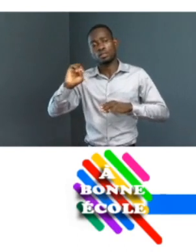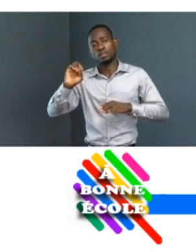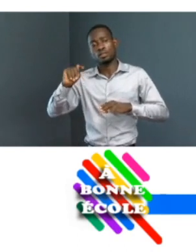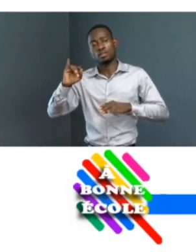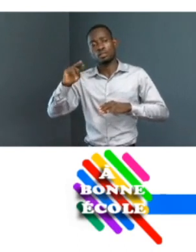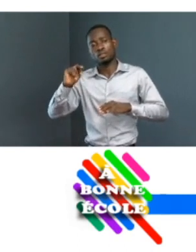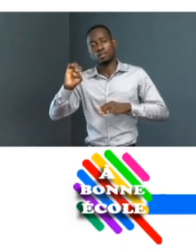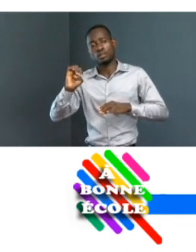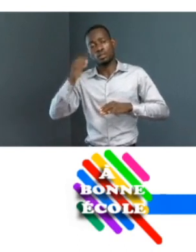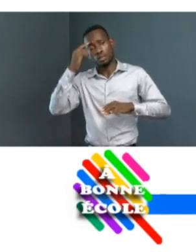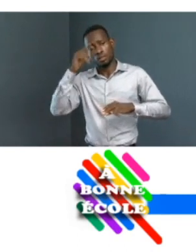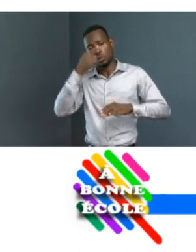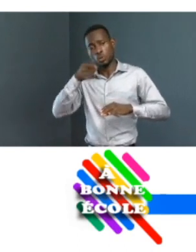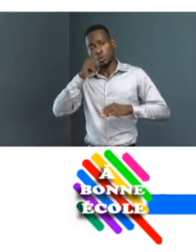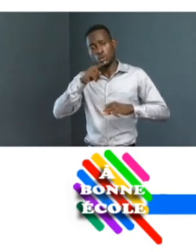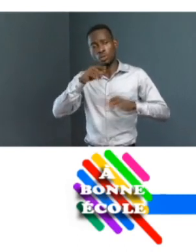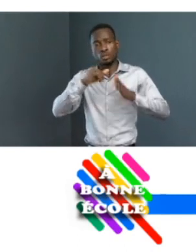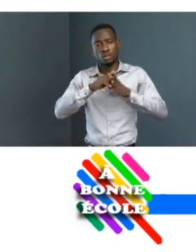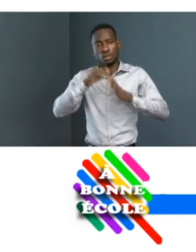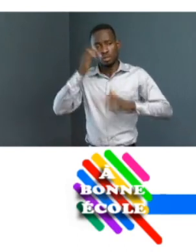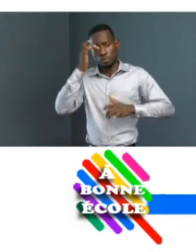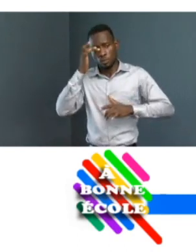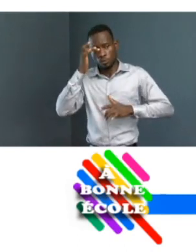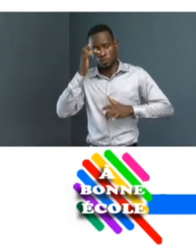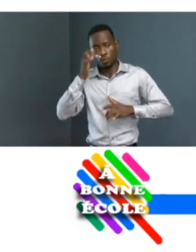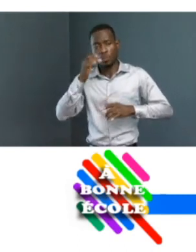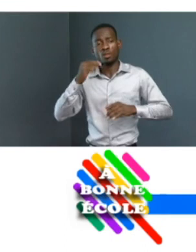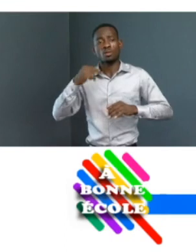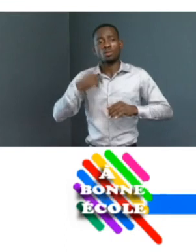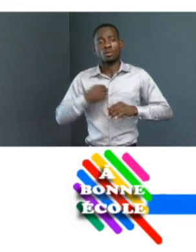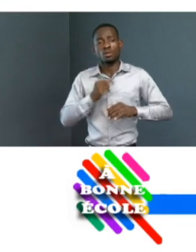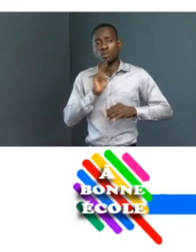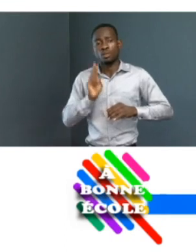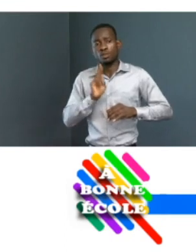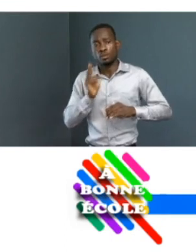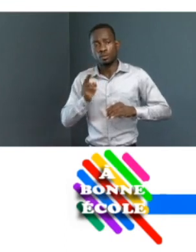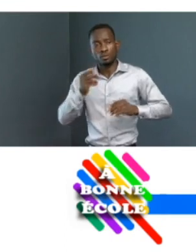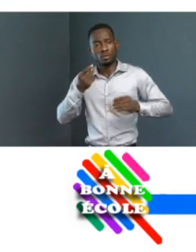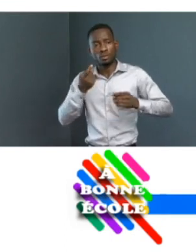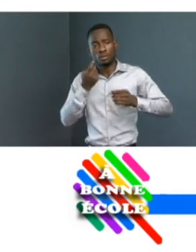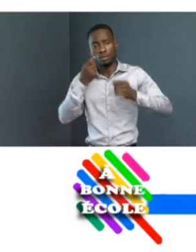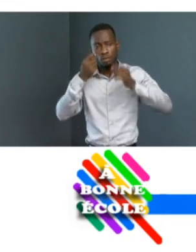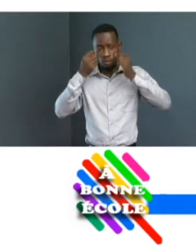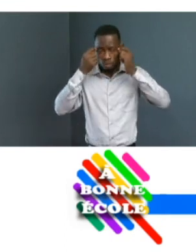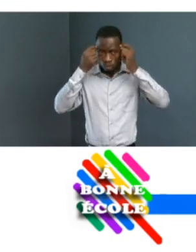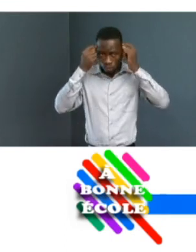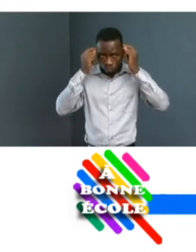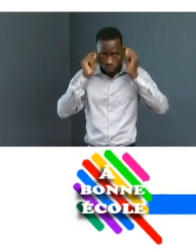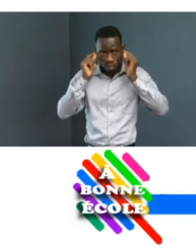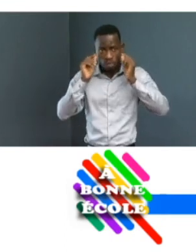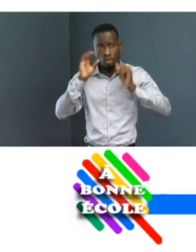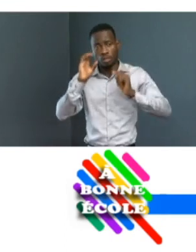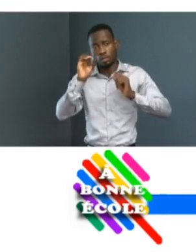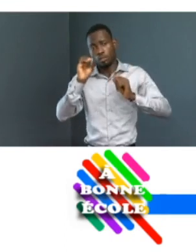Et pour corriger ce défaut, on a également recours au verre convergent,